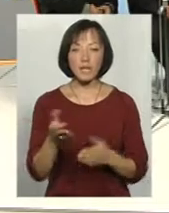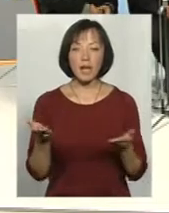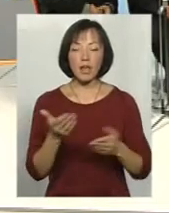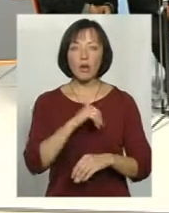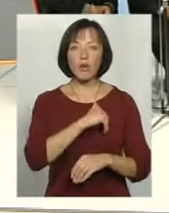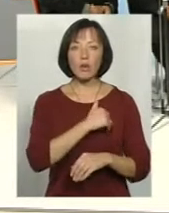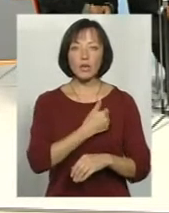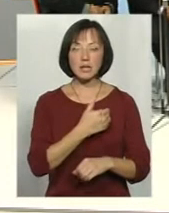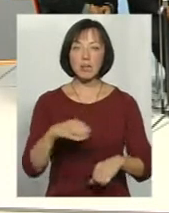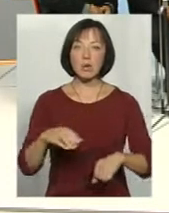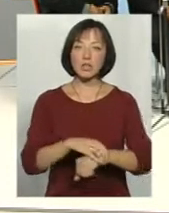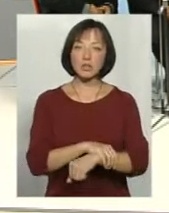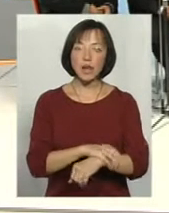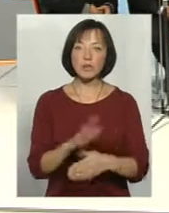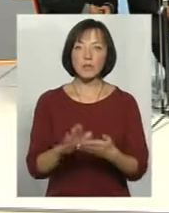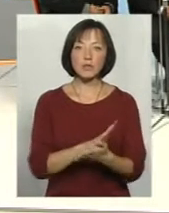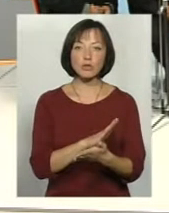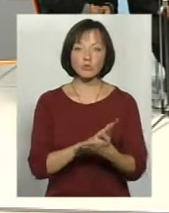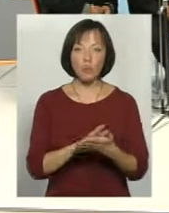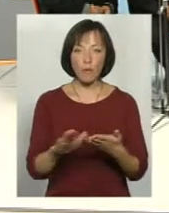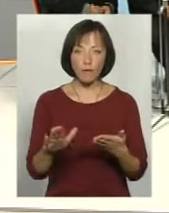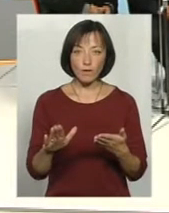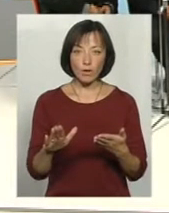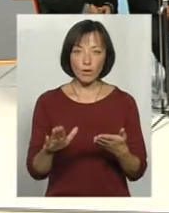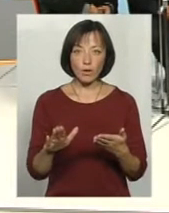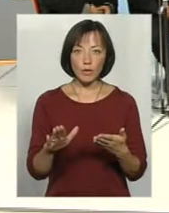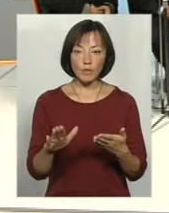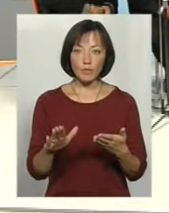хочуть протезуватися безкоштовно.